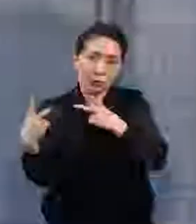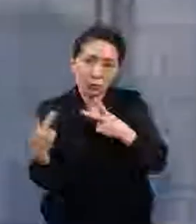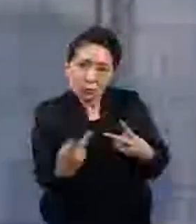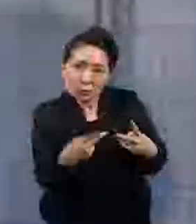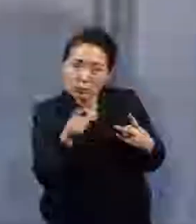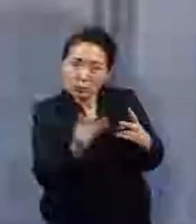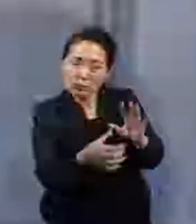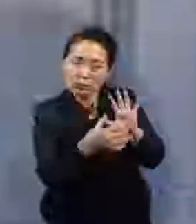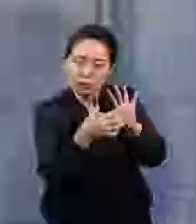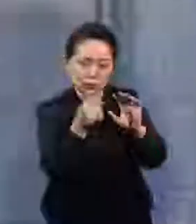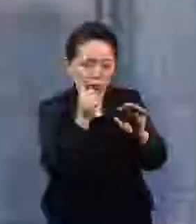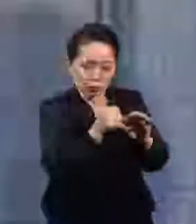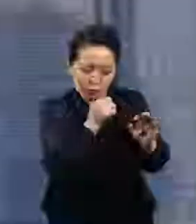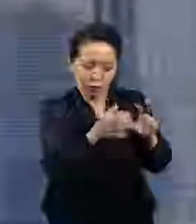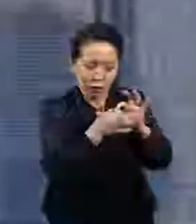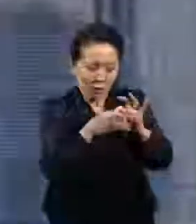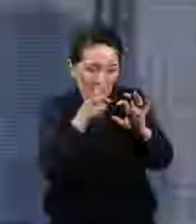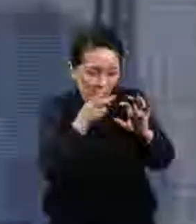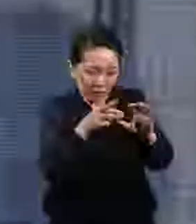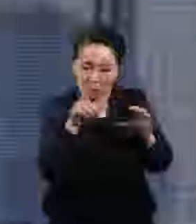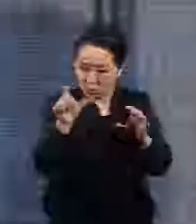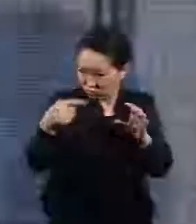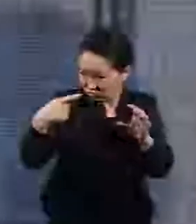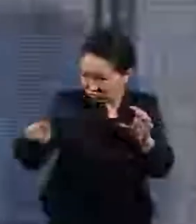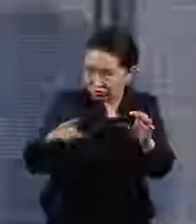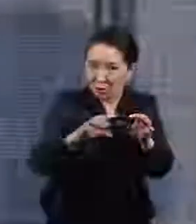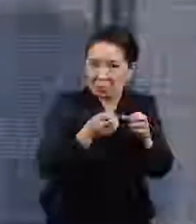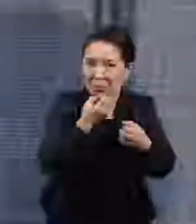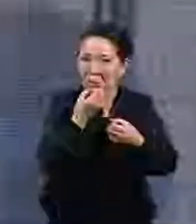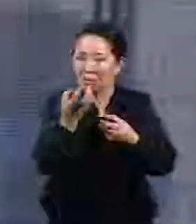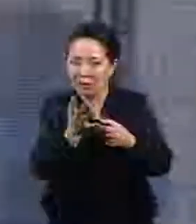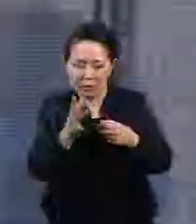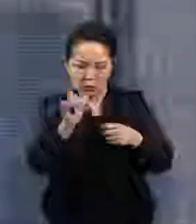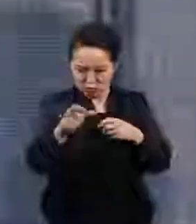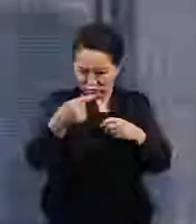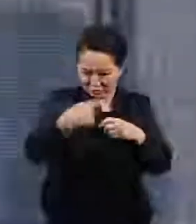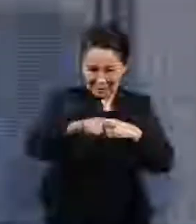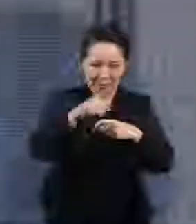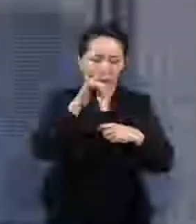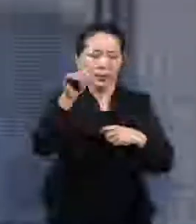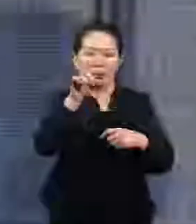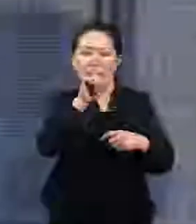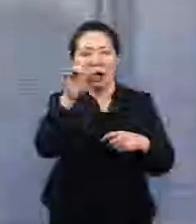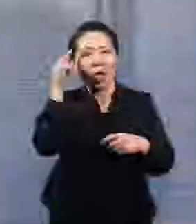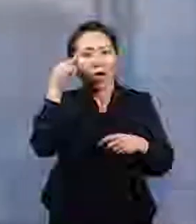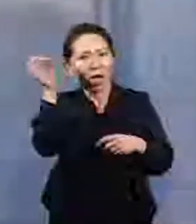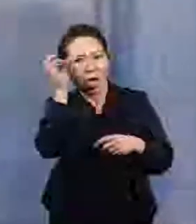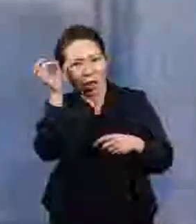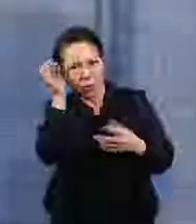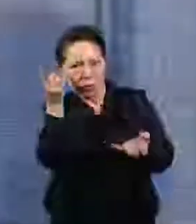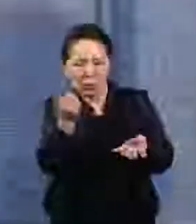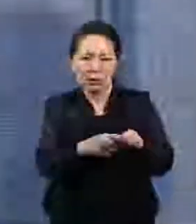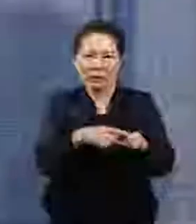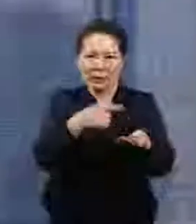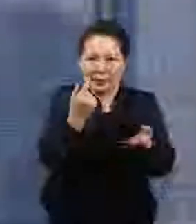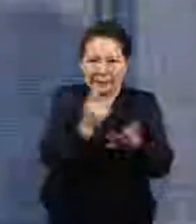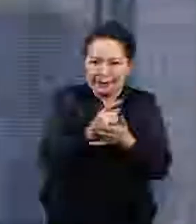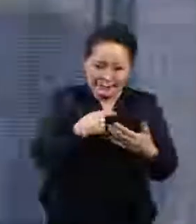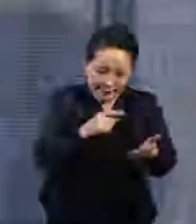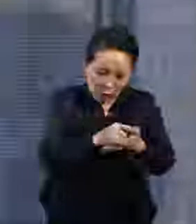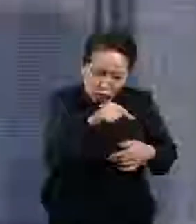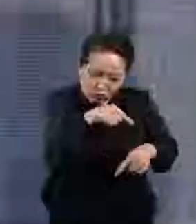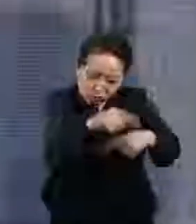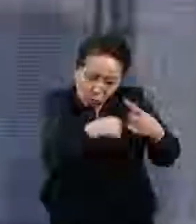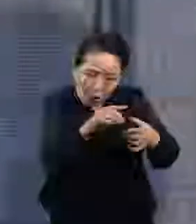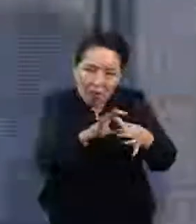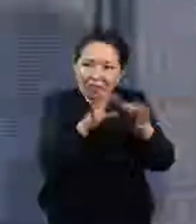үйлчлүүлэгчдийн нууцтай холбоотой мэдээллийг тэдний дэргэд болон хөндлөнгийн этгээдийн дэргэд санамсаргүйгээр буюу санаатаагаар дэлгэн ярих,